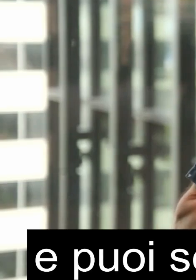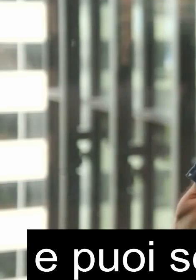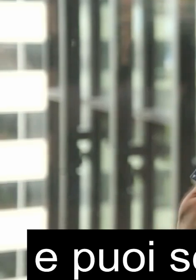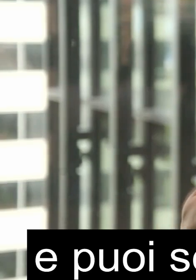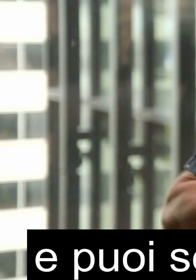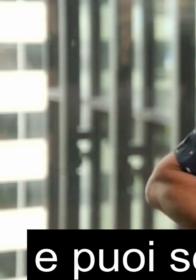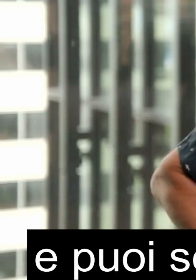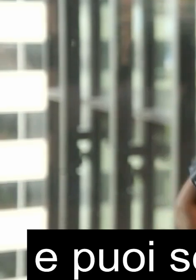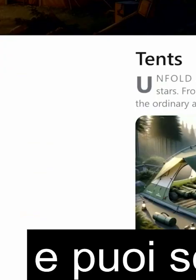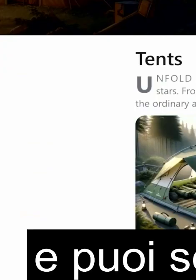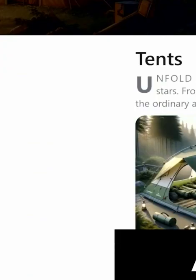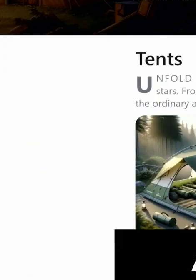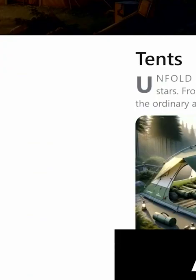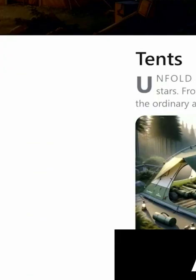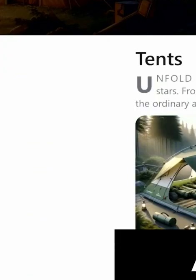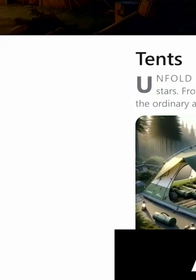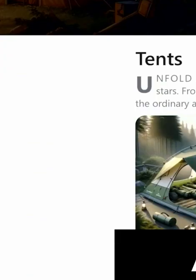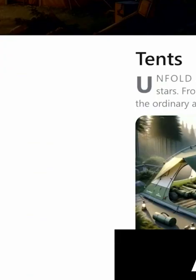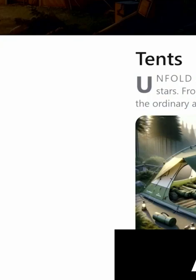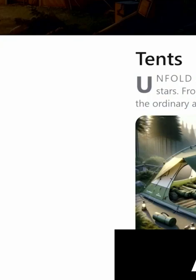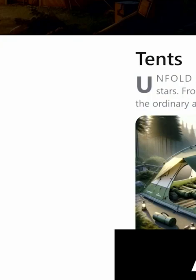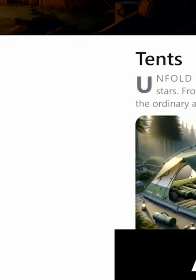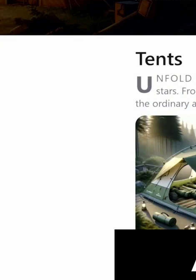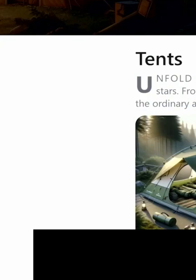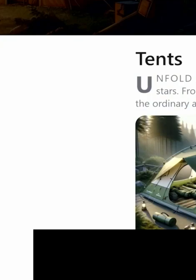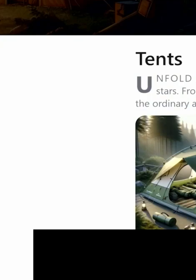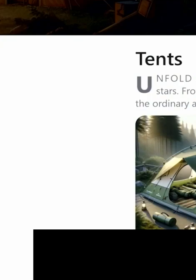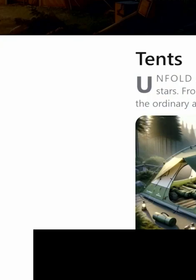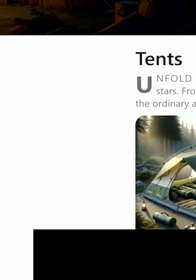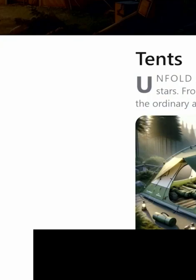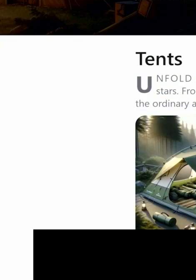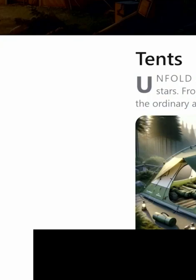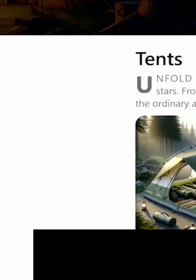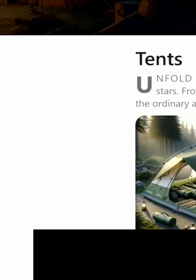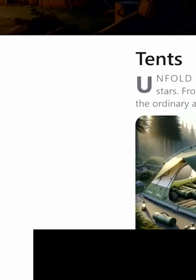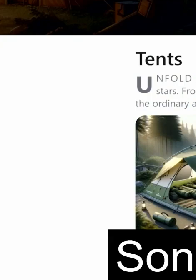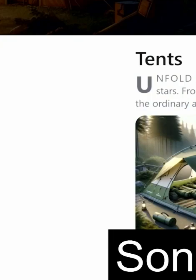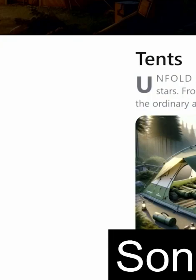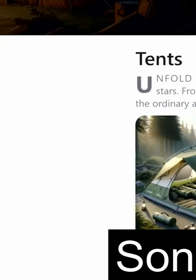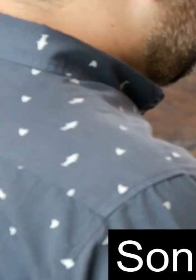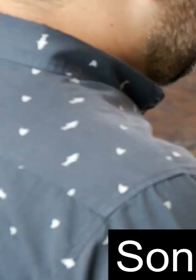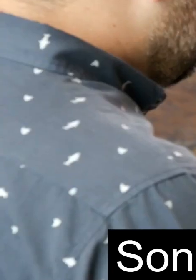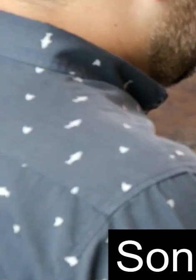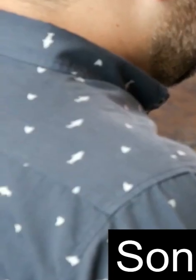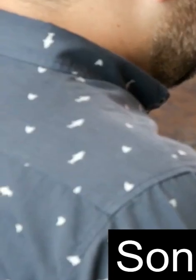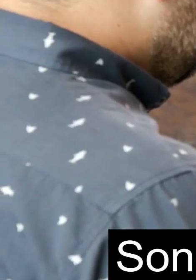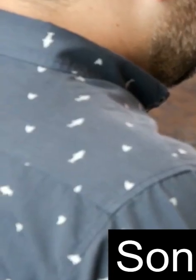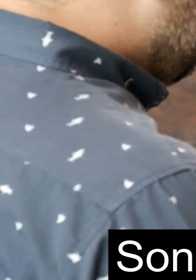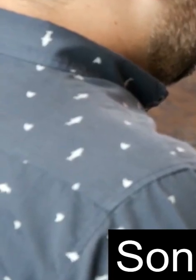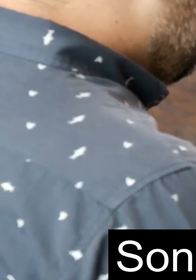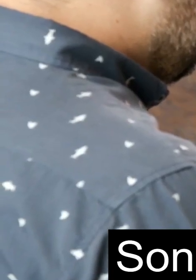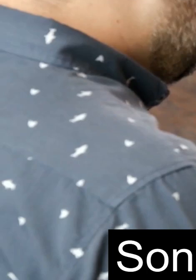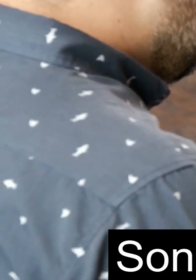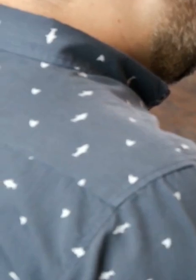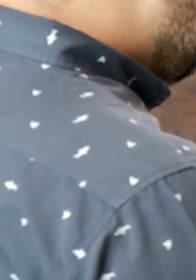add to my car just one product no worries Let's go with the TR haing boots They durable